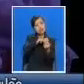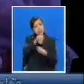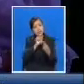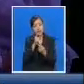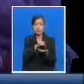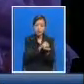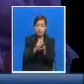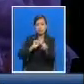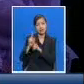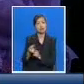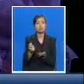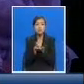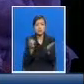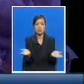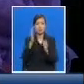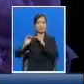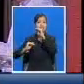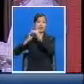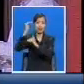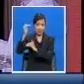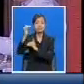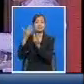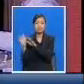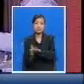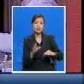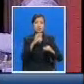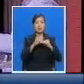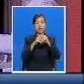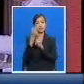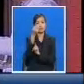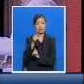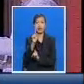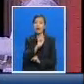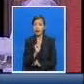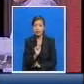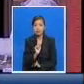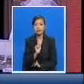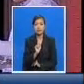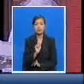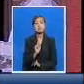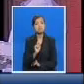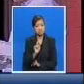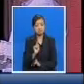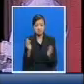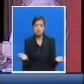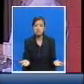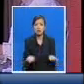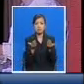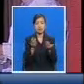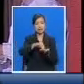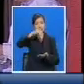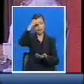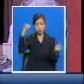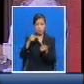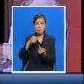การโครงการที่11คือการยกระดับคุณภาพการศึกษาระดับอาชีวศึกษ